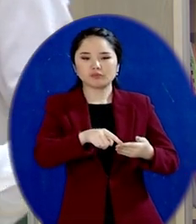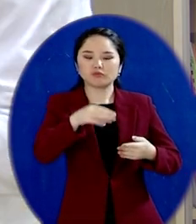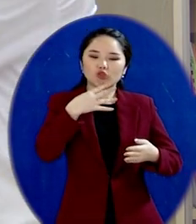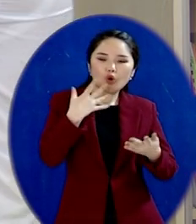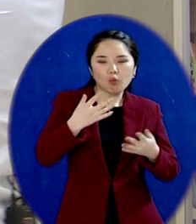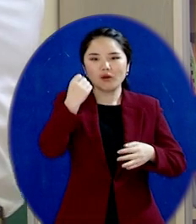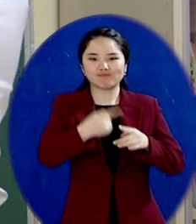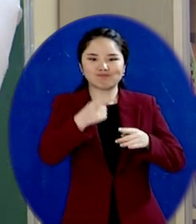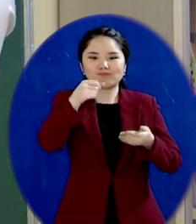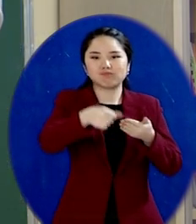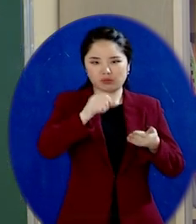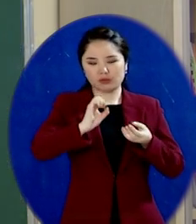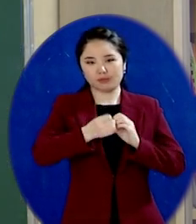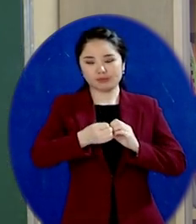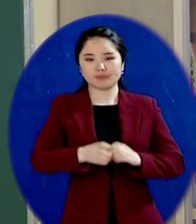тэмдэглээрэй.